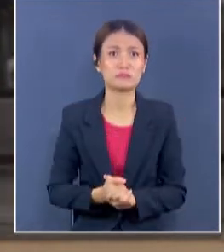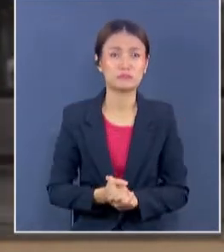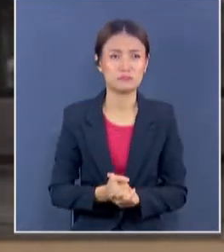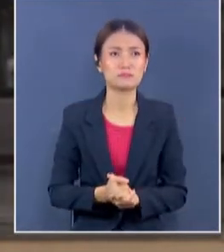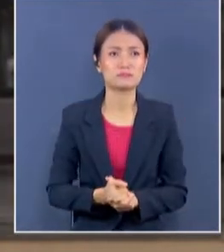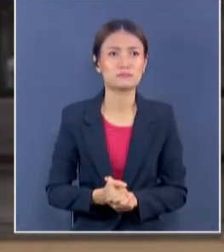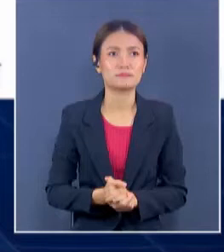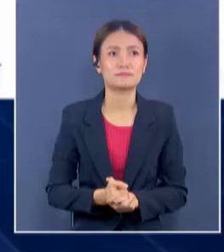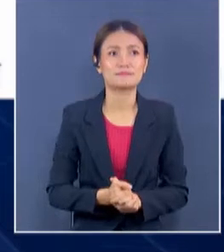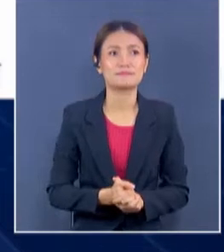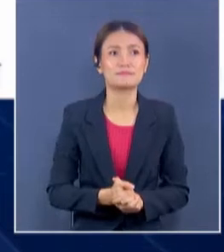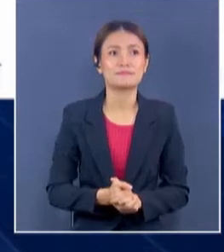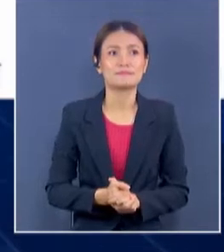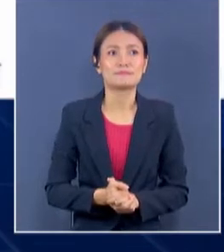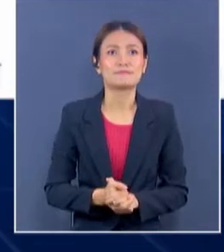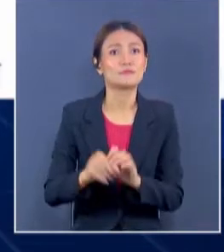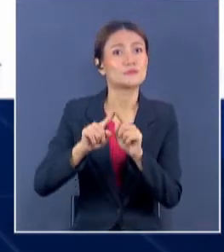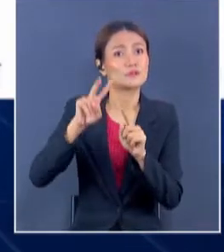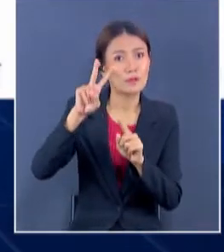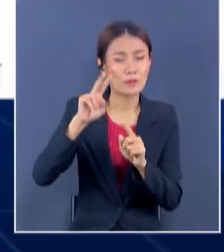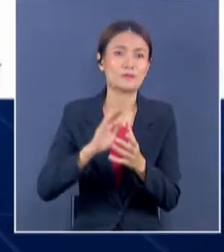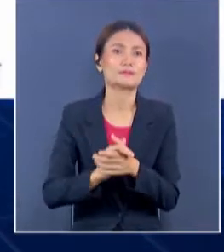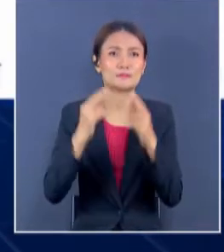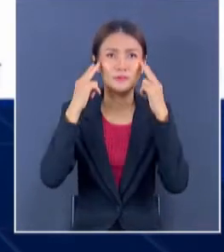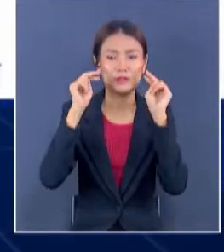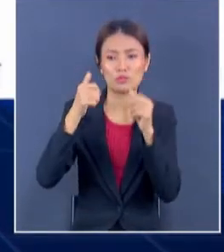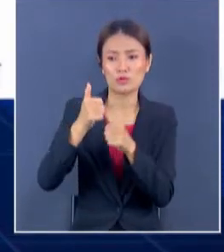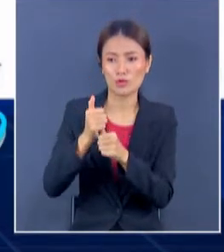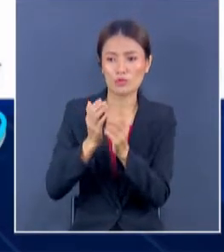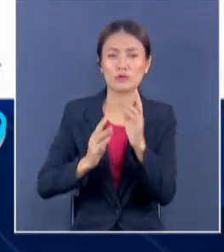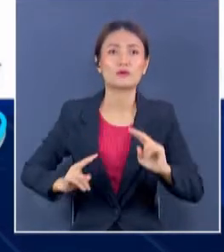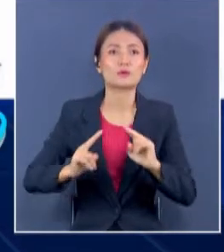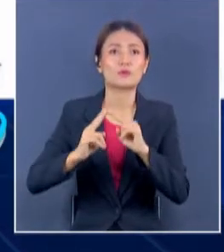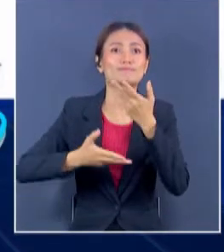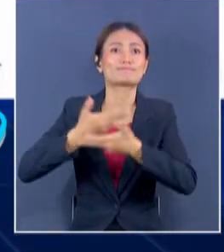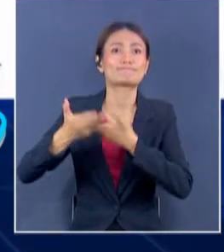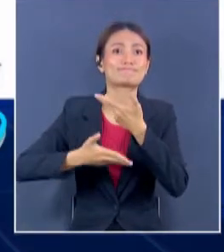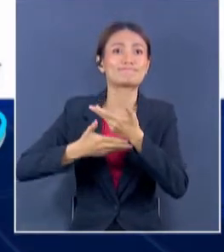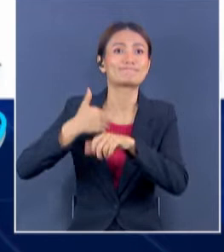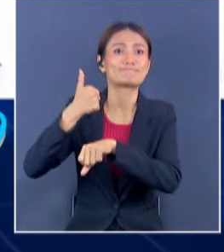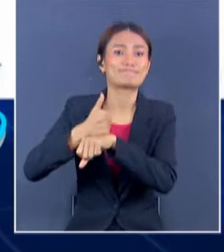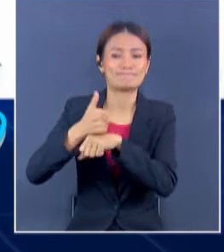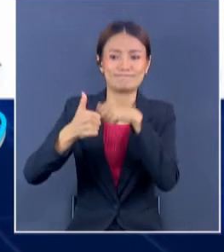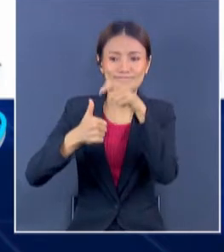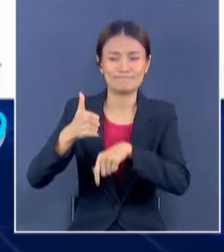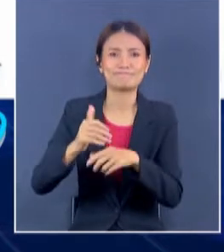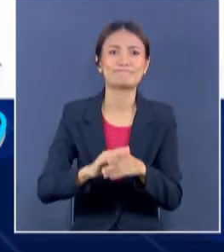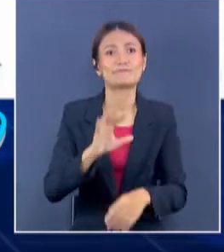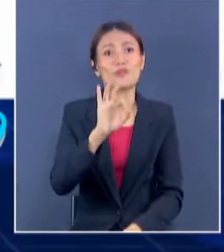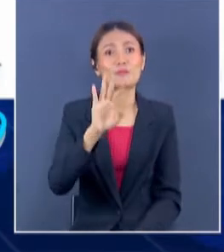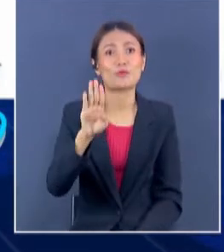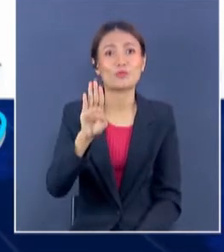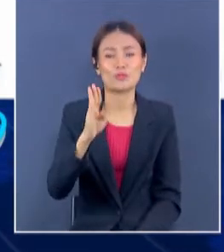านครับที่ติดเชื้อโควิดเช่นเดียวกันนะครับท่านจุรินทร์อันนี้รองนายกและรัฐมนตรีพาณิชย์นะครับก็มีการโพสต์ Facebook ส่วน